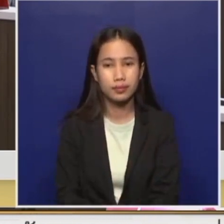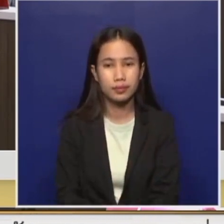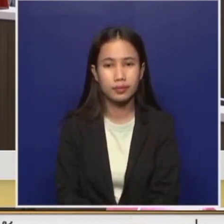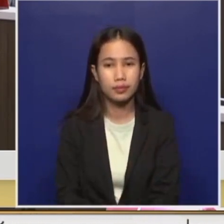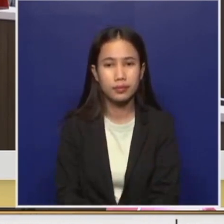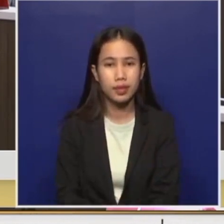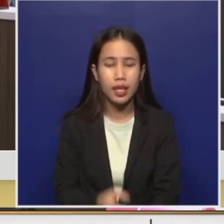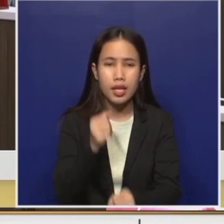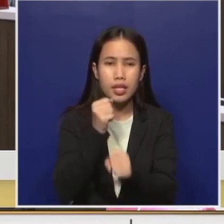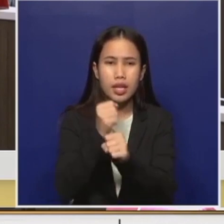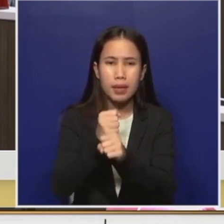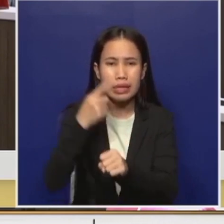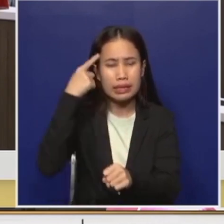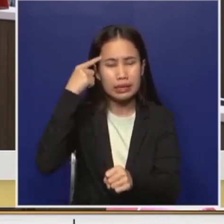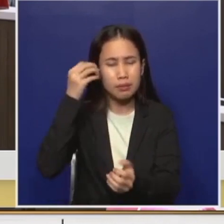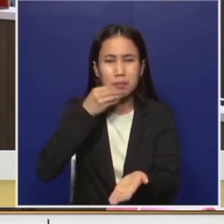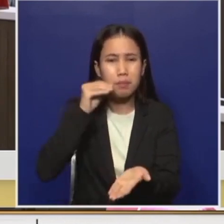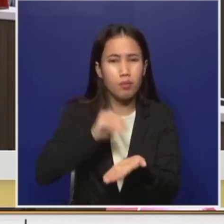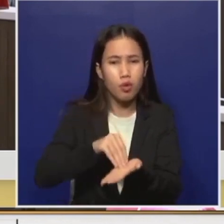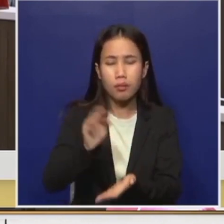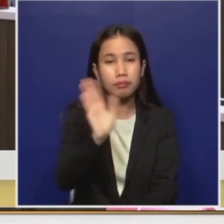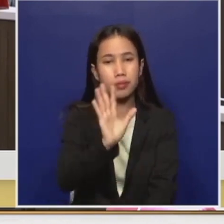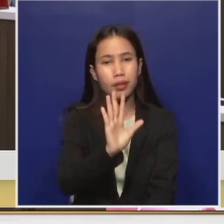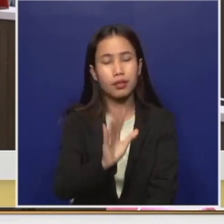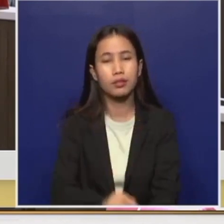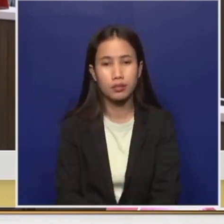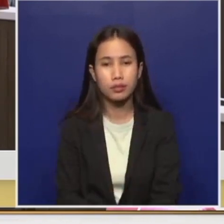ไมใช่ทำงานแบบมั่วไปเหมือนที่